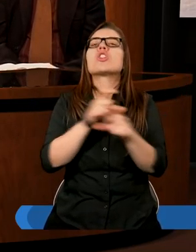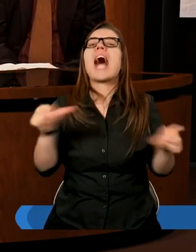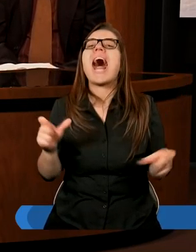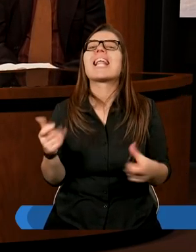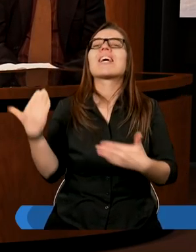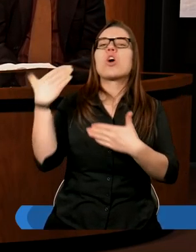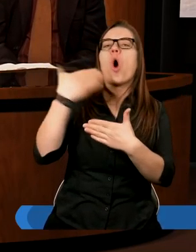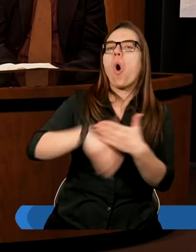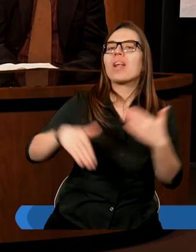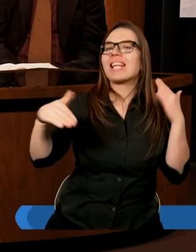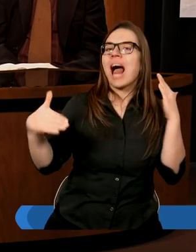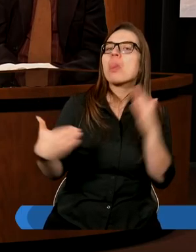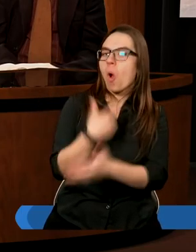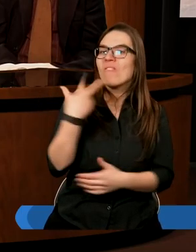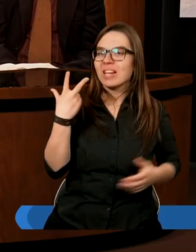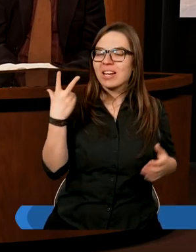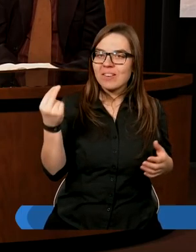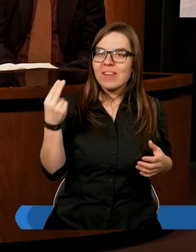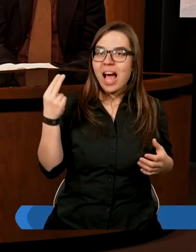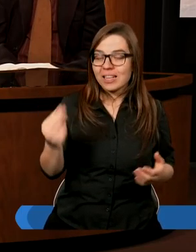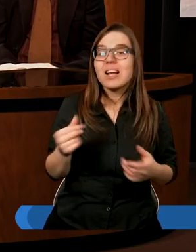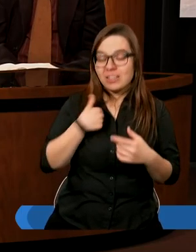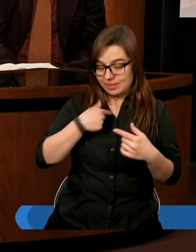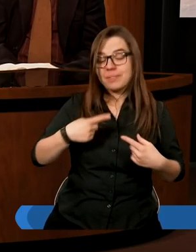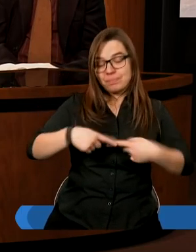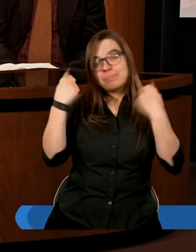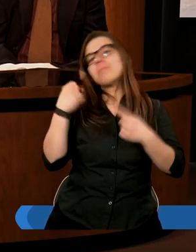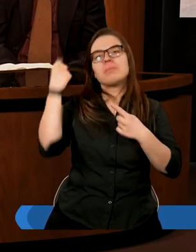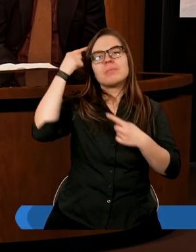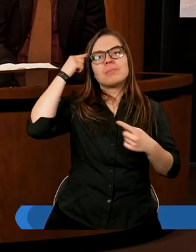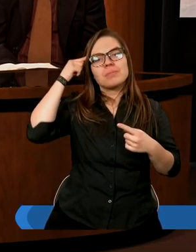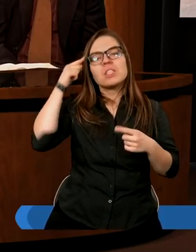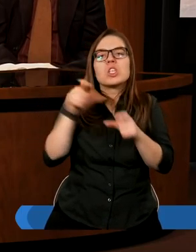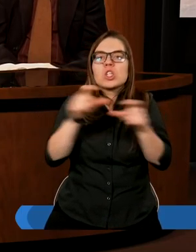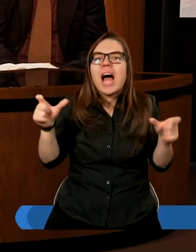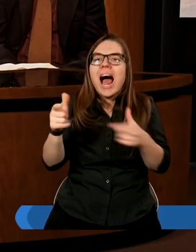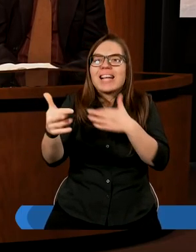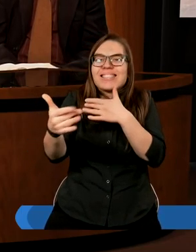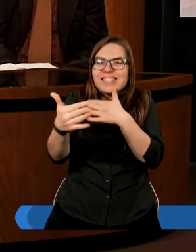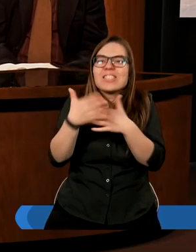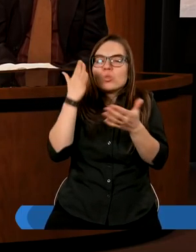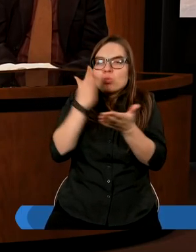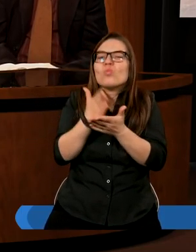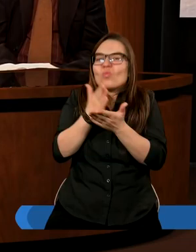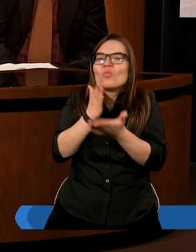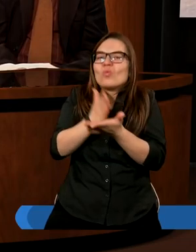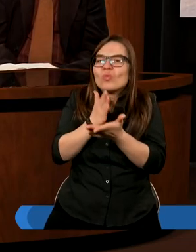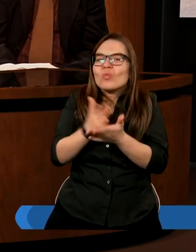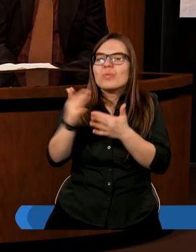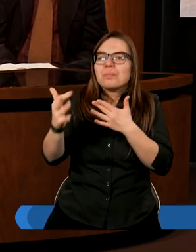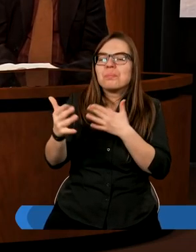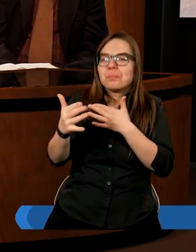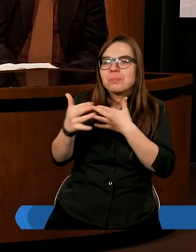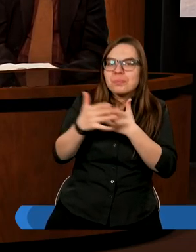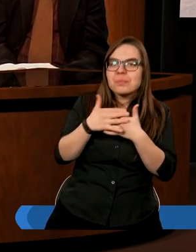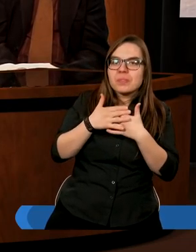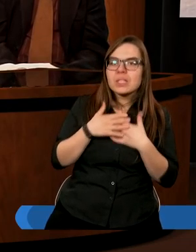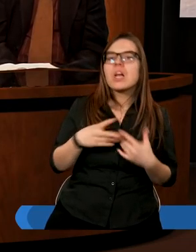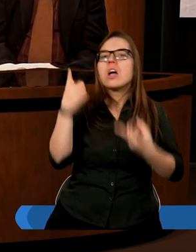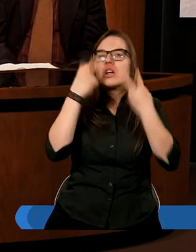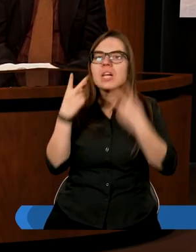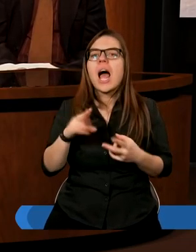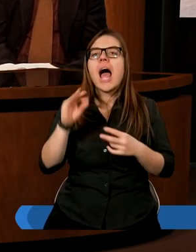jesteśmy przekonani że w tym czasie końca żyjemy czytaliśmy pewne teksty